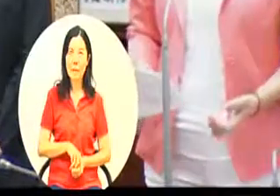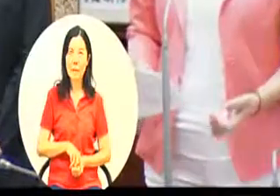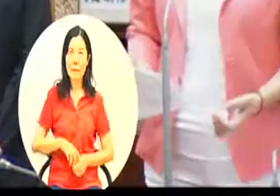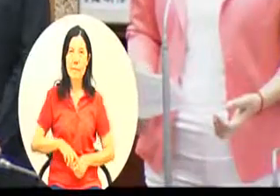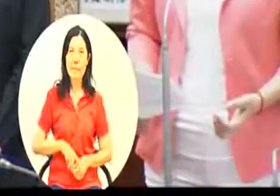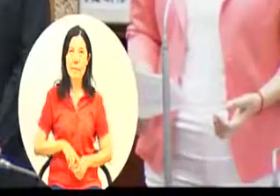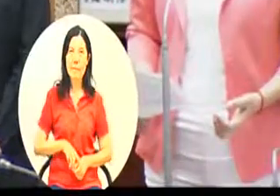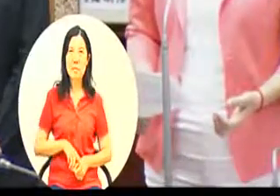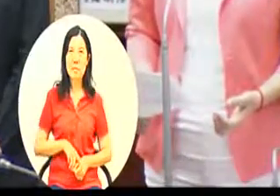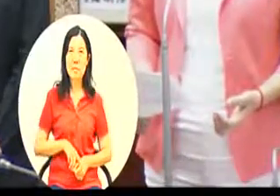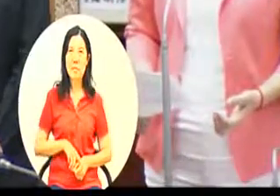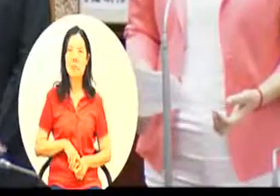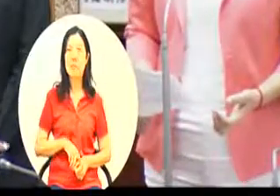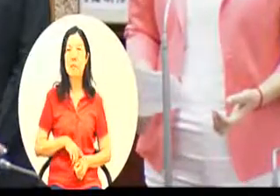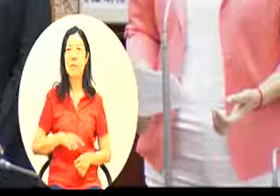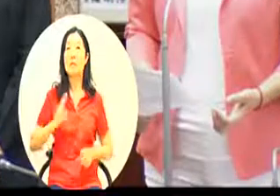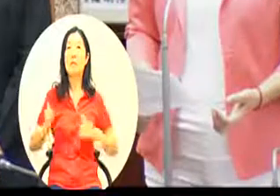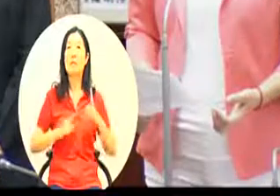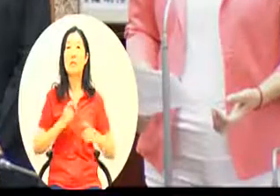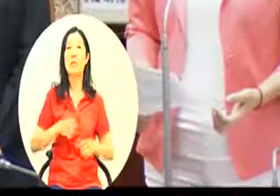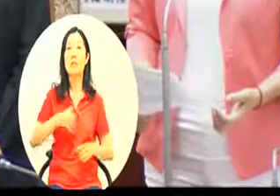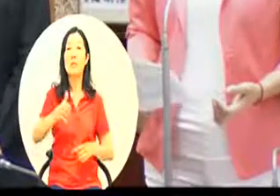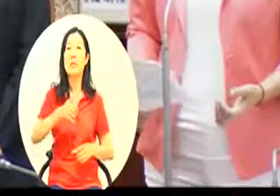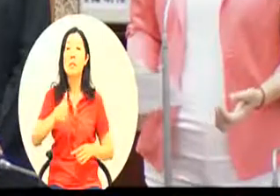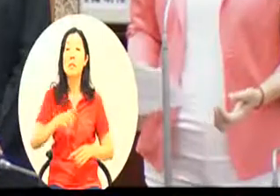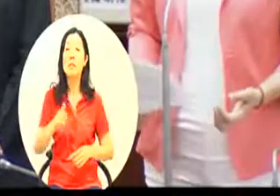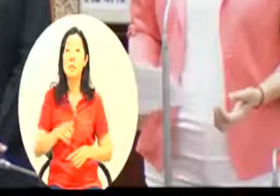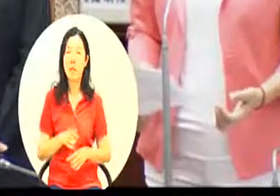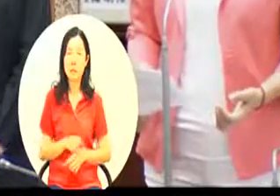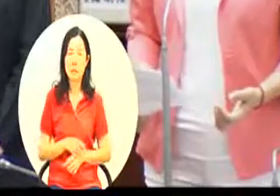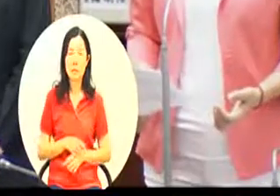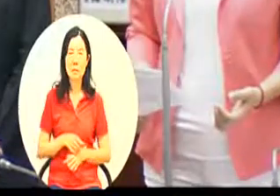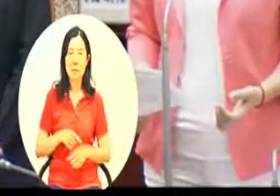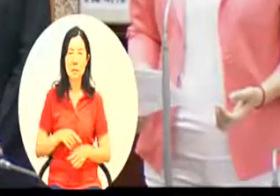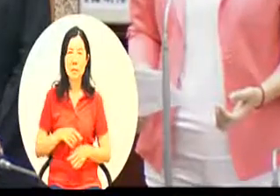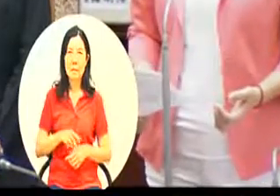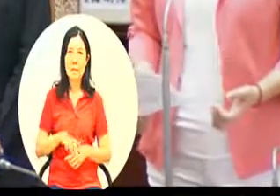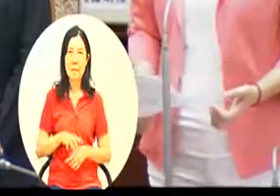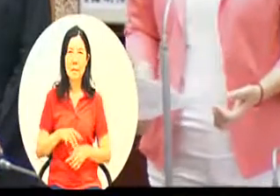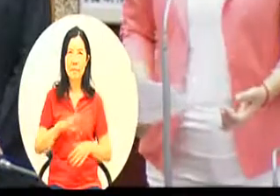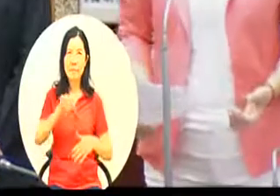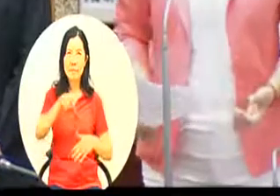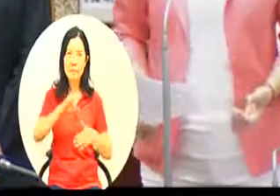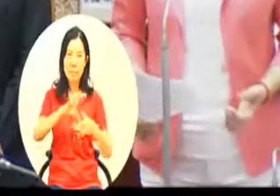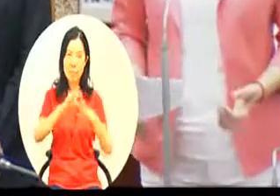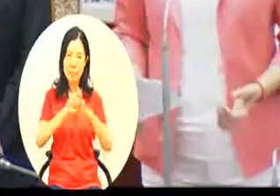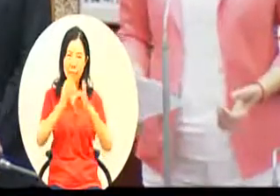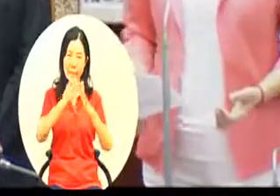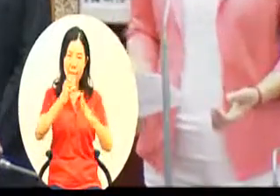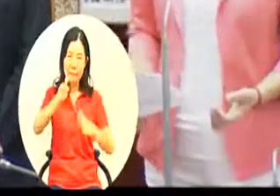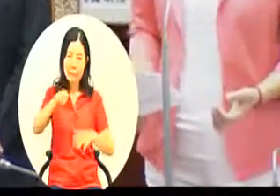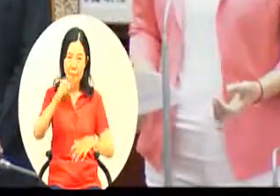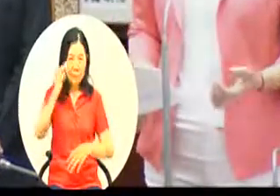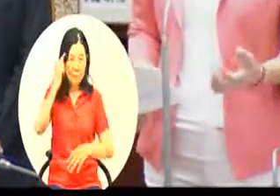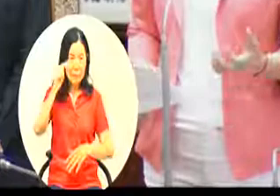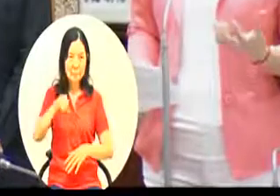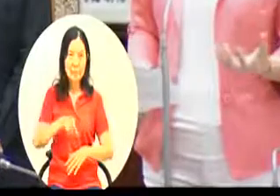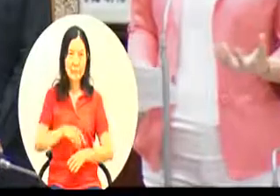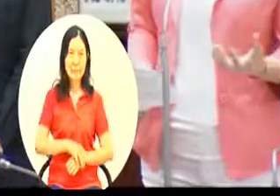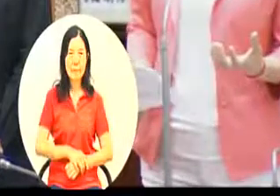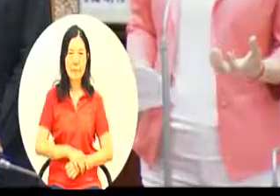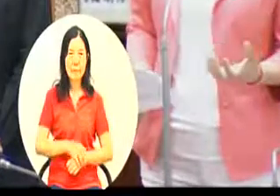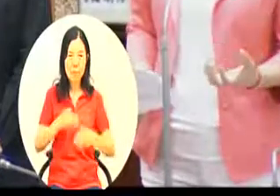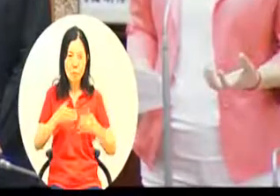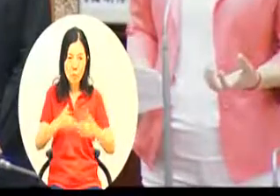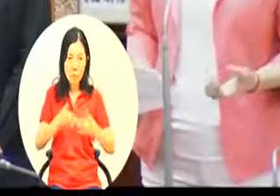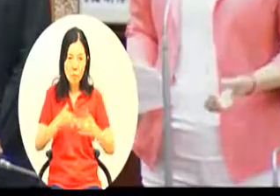人都可以过来的。你身为文化局长，我觉得在这一块的一个重